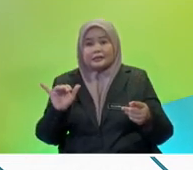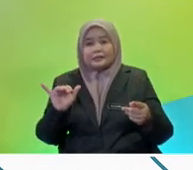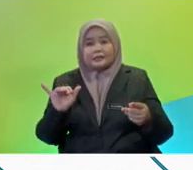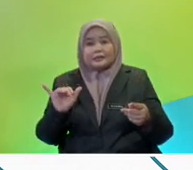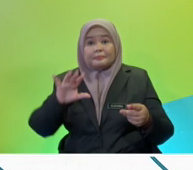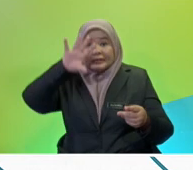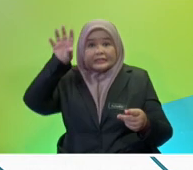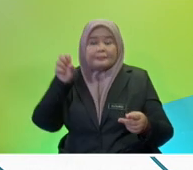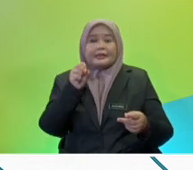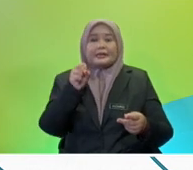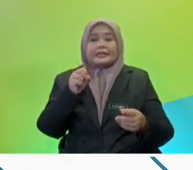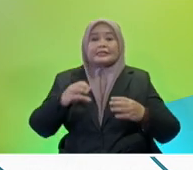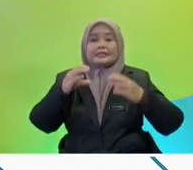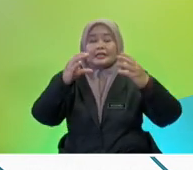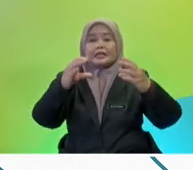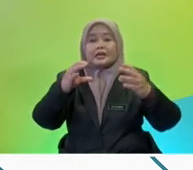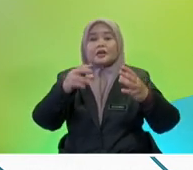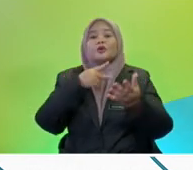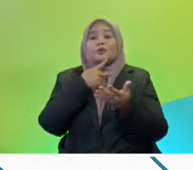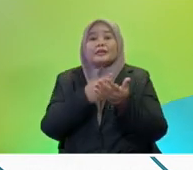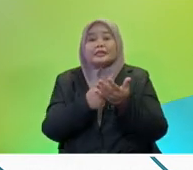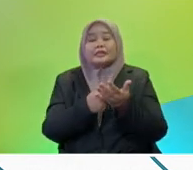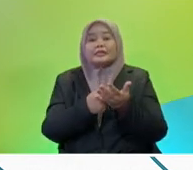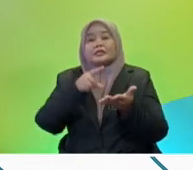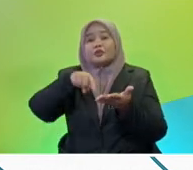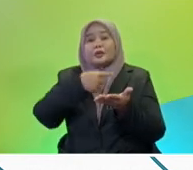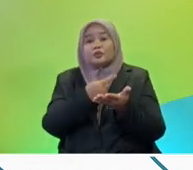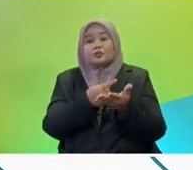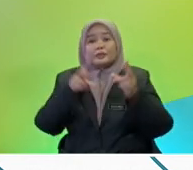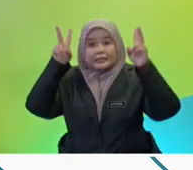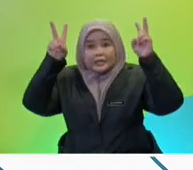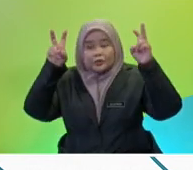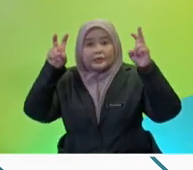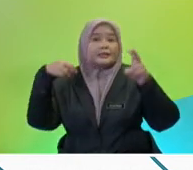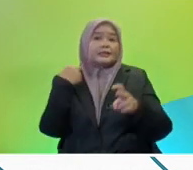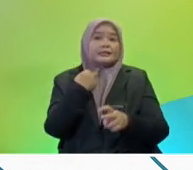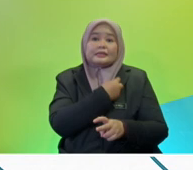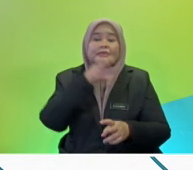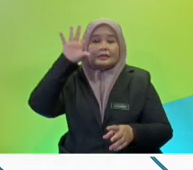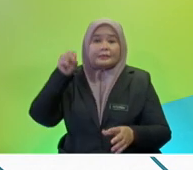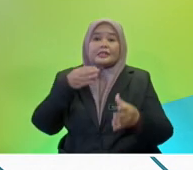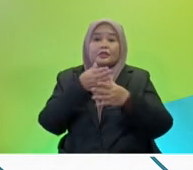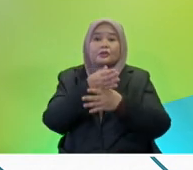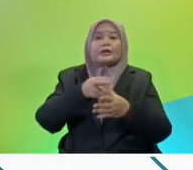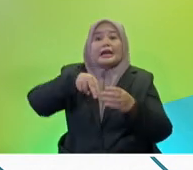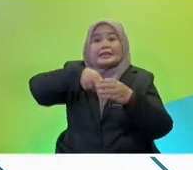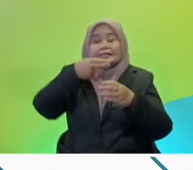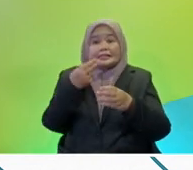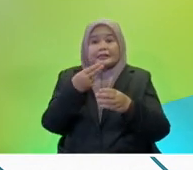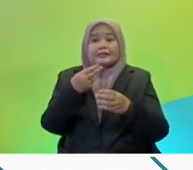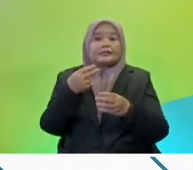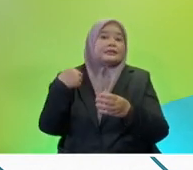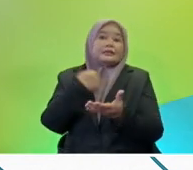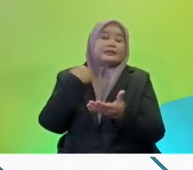pencapaian Oke carilah atau quality sesuatu tajuk ini kita capai dan seterusnya hasil pembelajaran